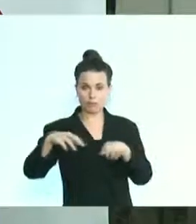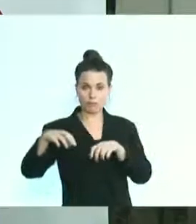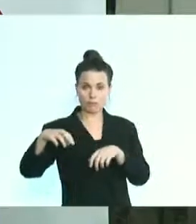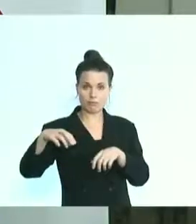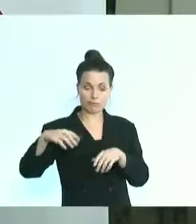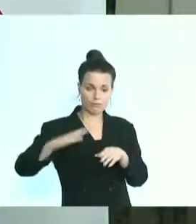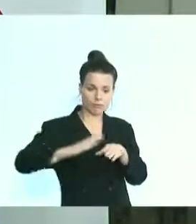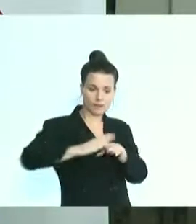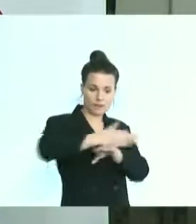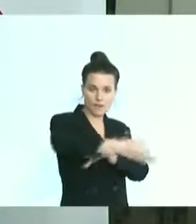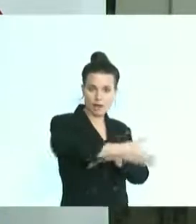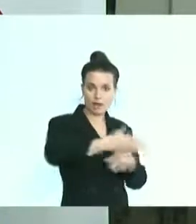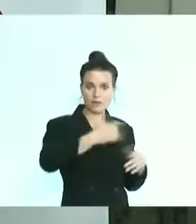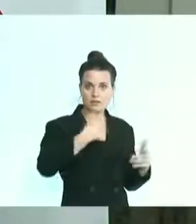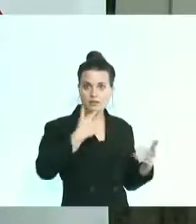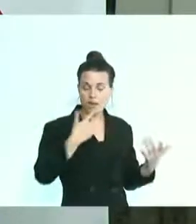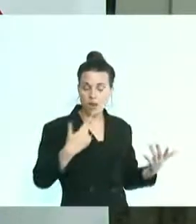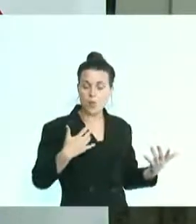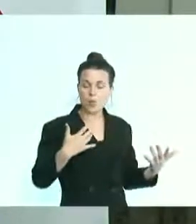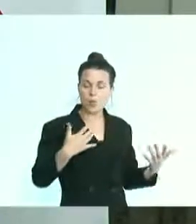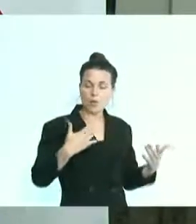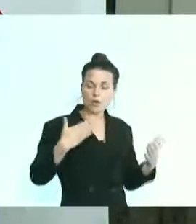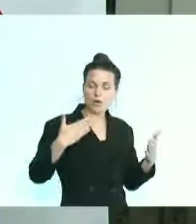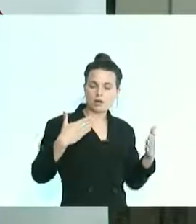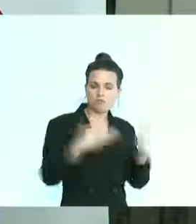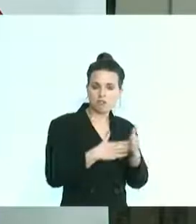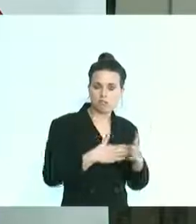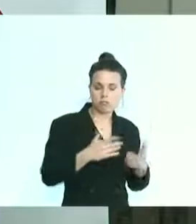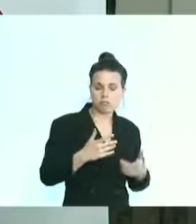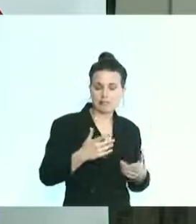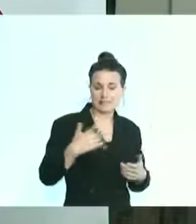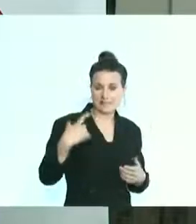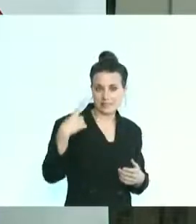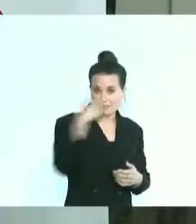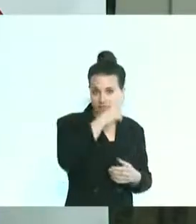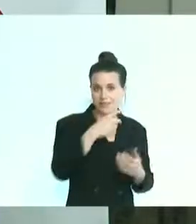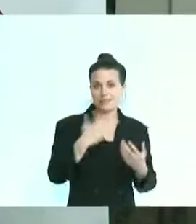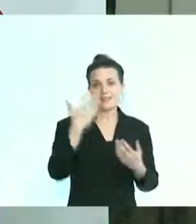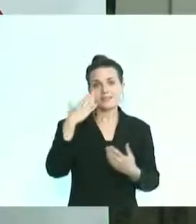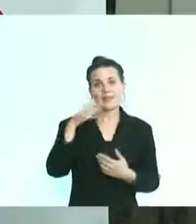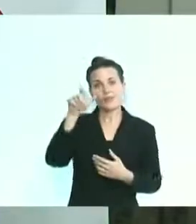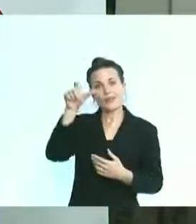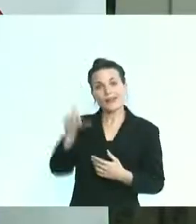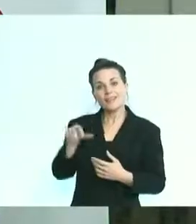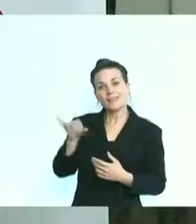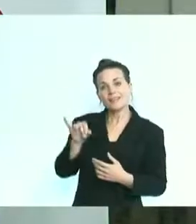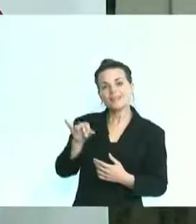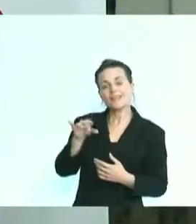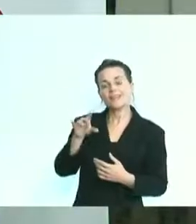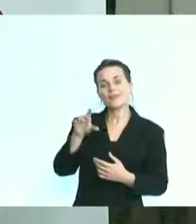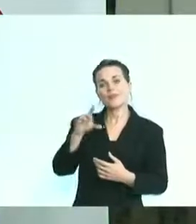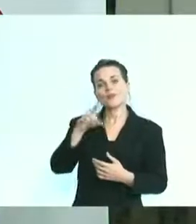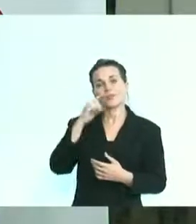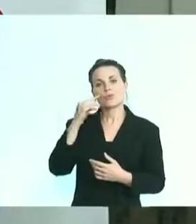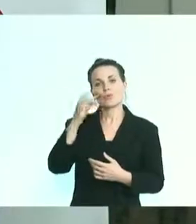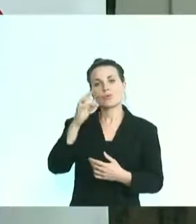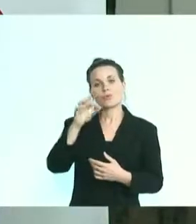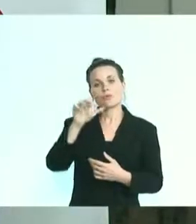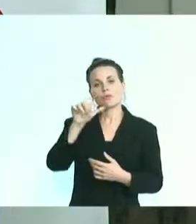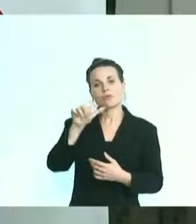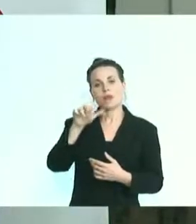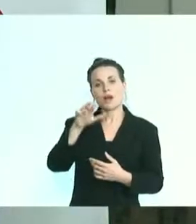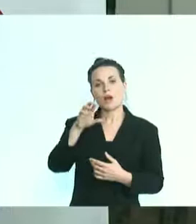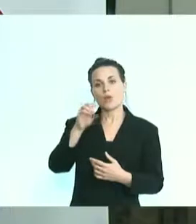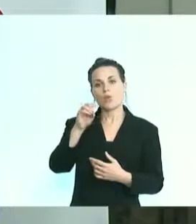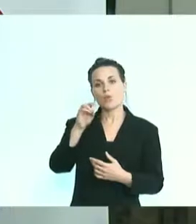C'est Dominique Farrugia, pour ne pas le citer, avec qui je travaille également, qui nous a dit, voilà, moi tout ce qui m'intéresse aujourd'hui, c'est de pouvoir sortir de chez moi,